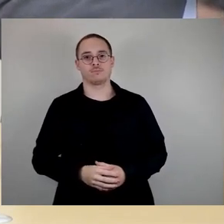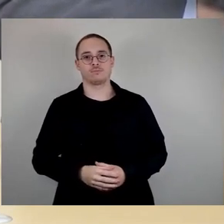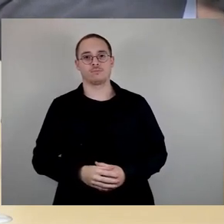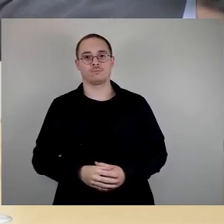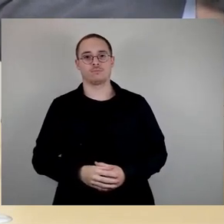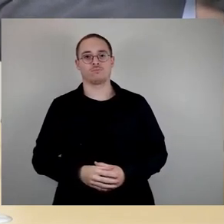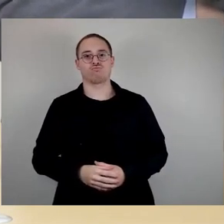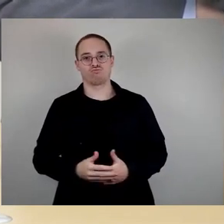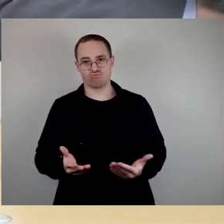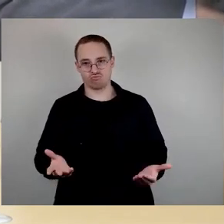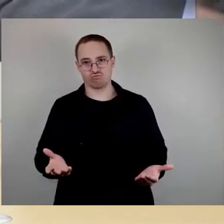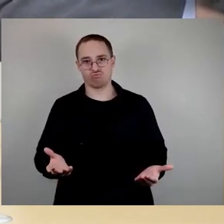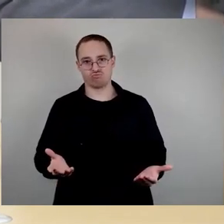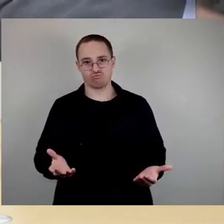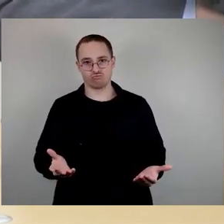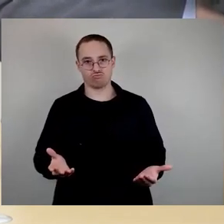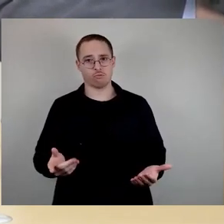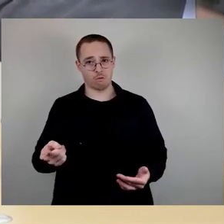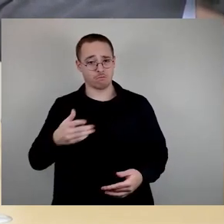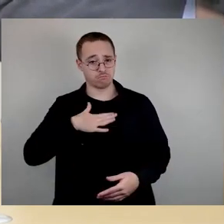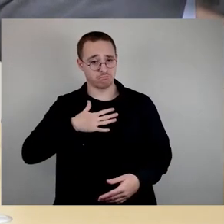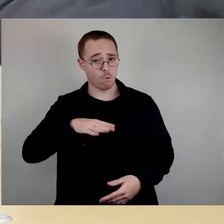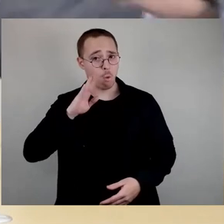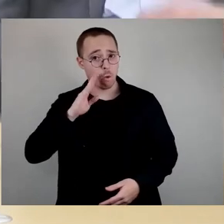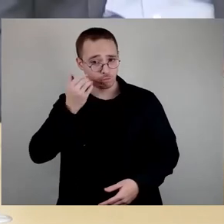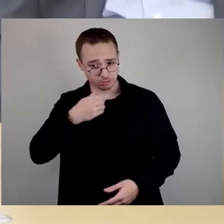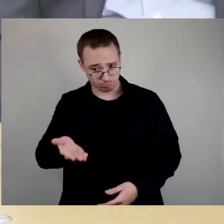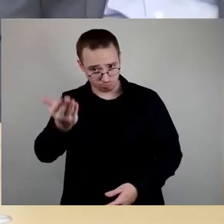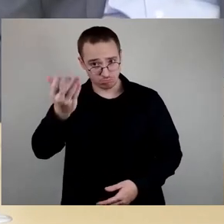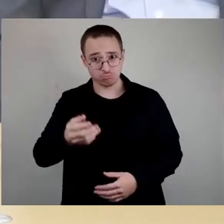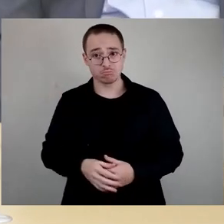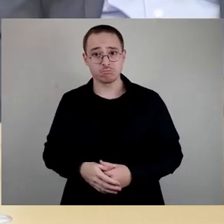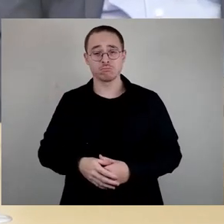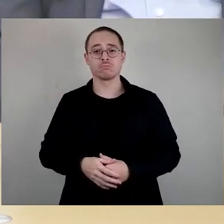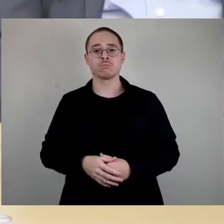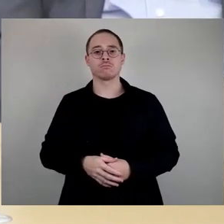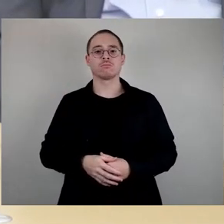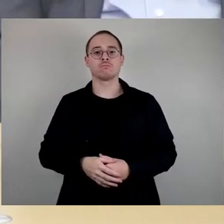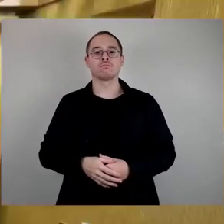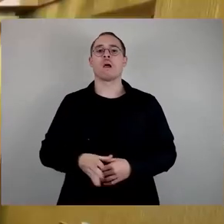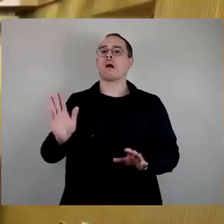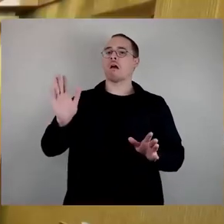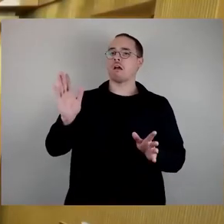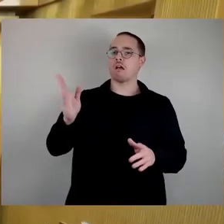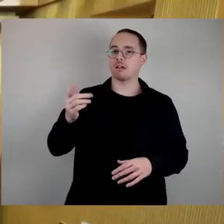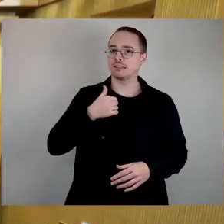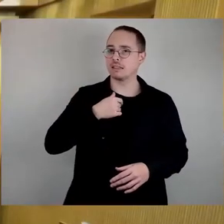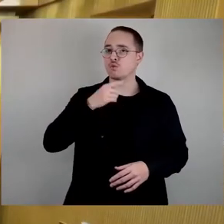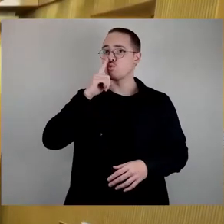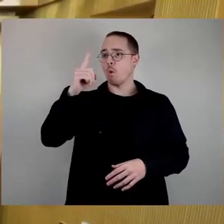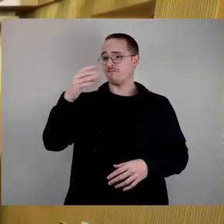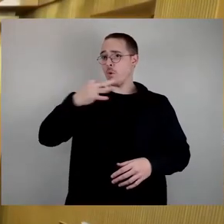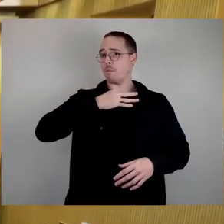Das höre ich mir gerne an. Frau Fiedler-Sehne, bitte schön. Ja, ich spreche jetzt nicht nur für mich, sondern auch für die